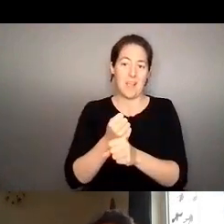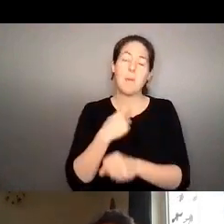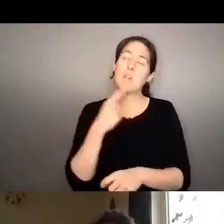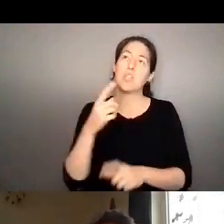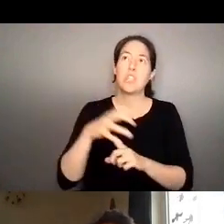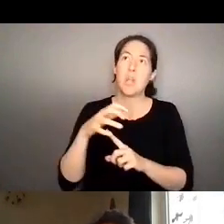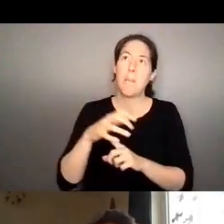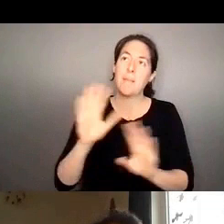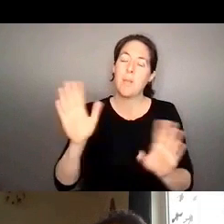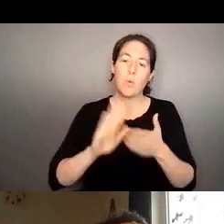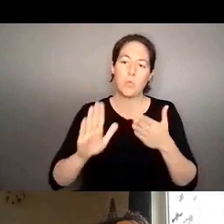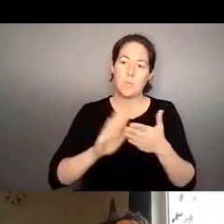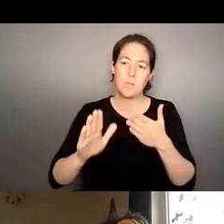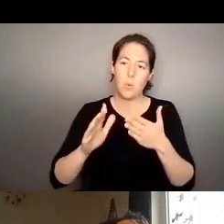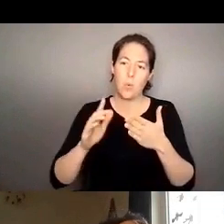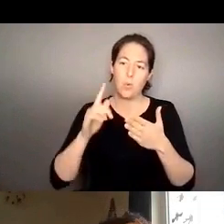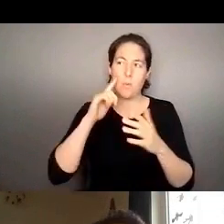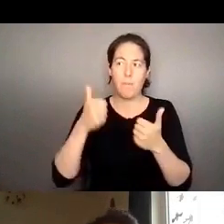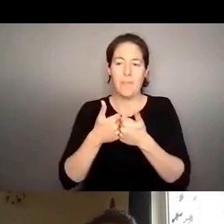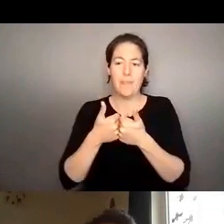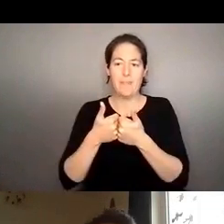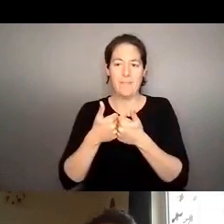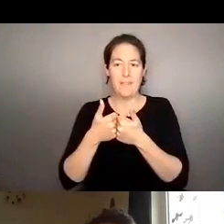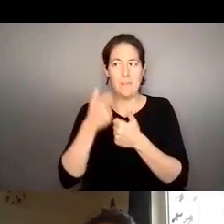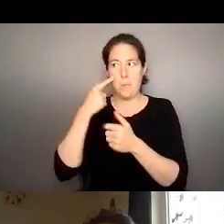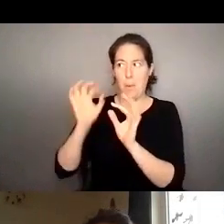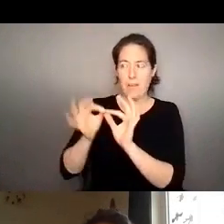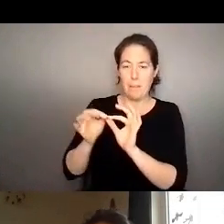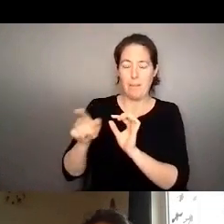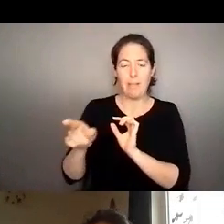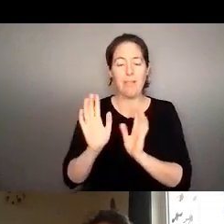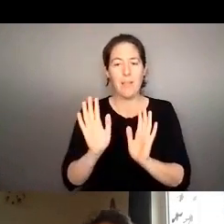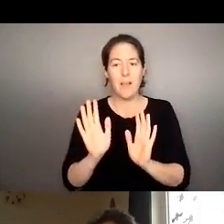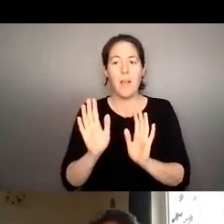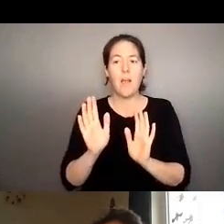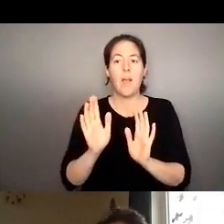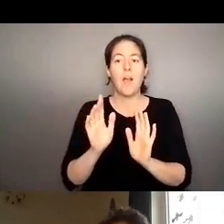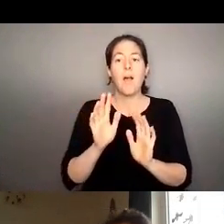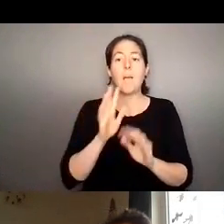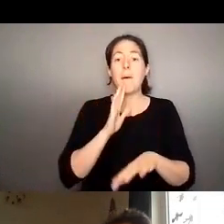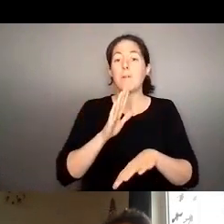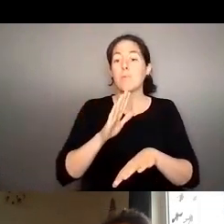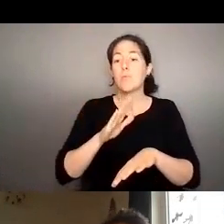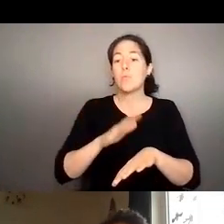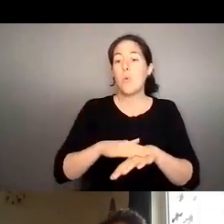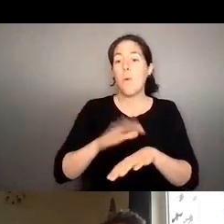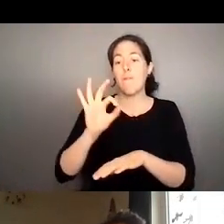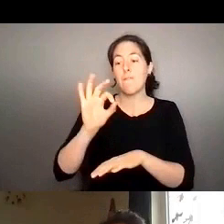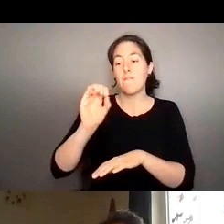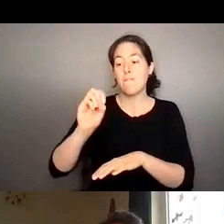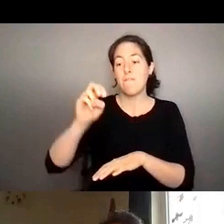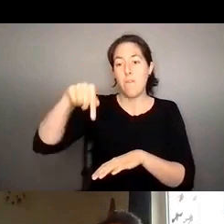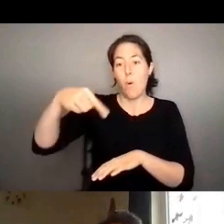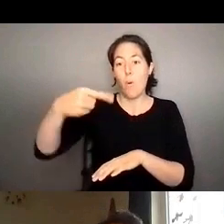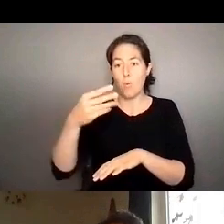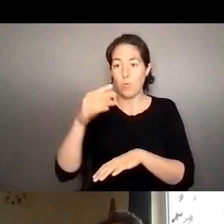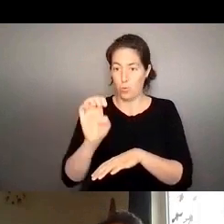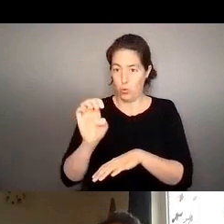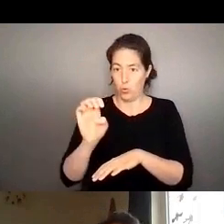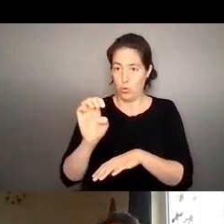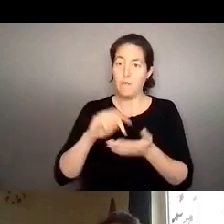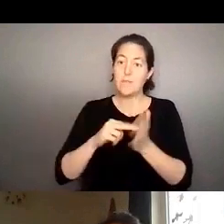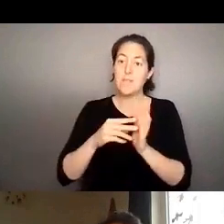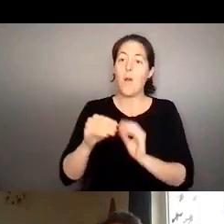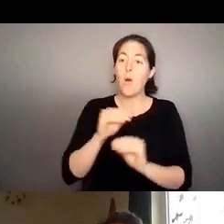champignon, là, je m'excuse pour le défi pour l'interprète, mais dans le fond, je parle d'un fonge, donc un organisme fongique